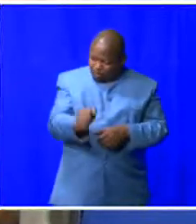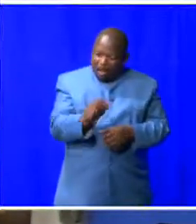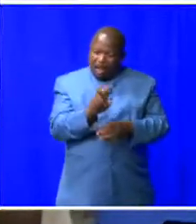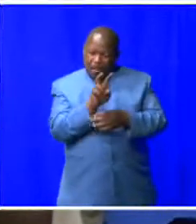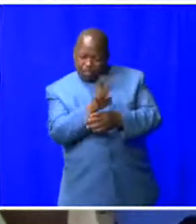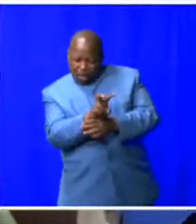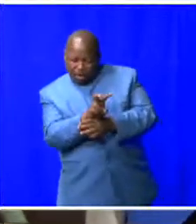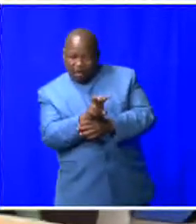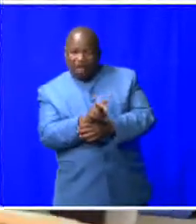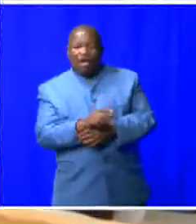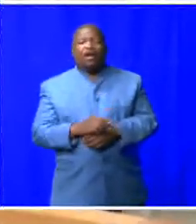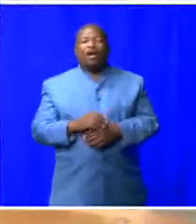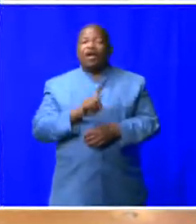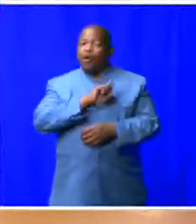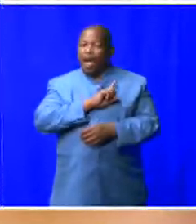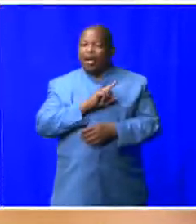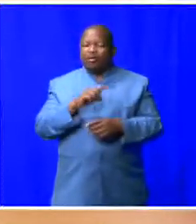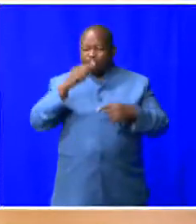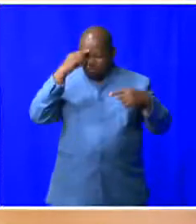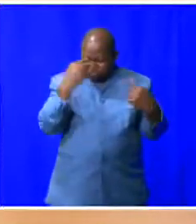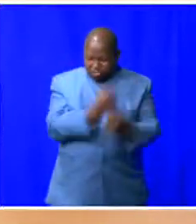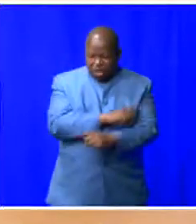mine